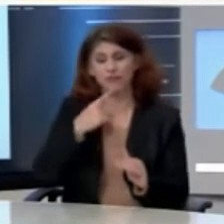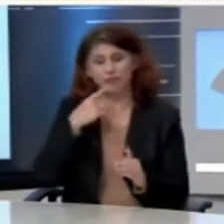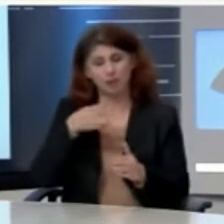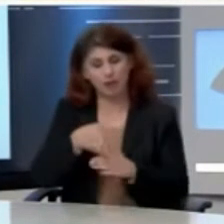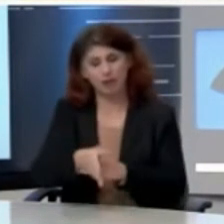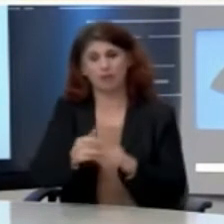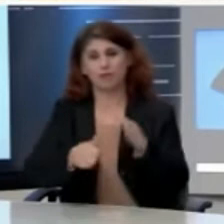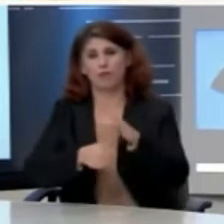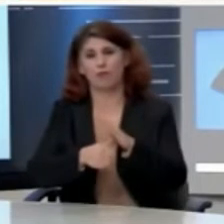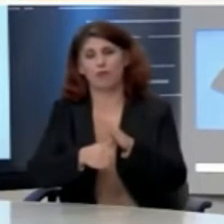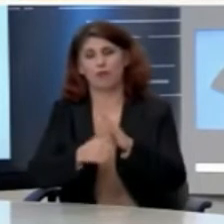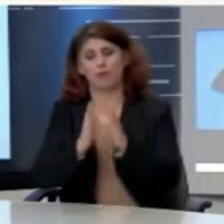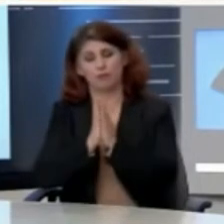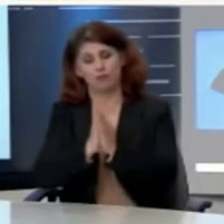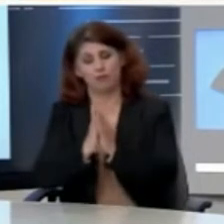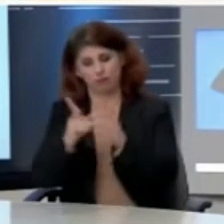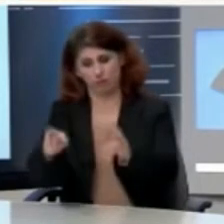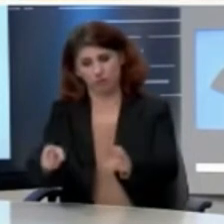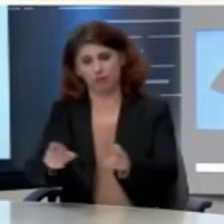παρέμβαση προς Θεού.